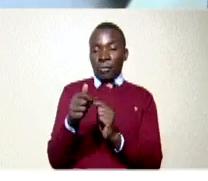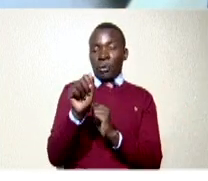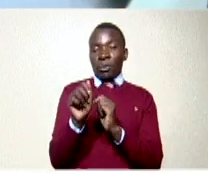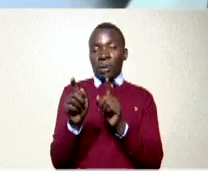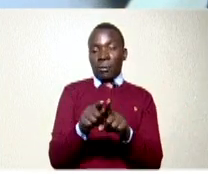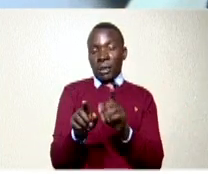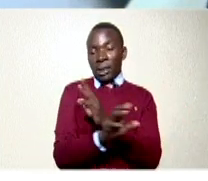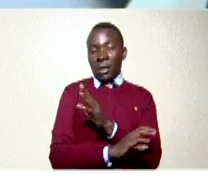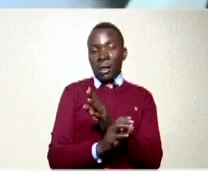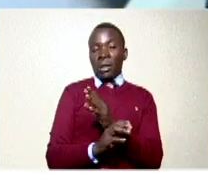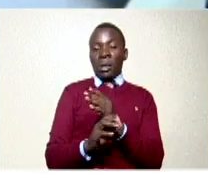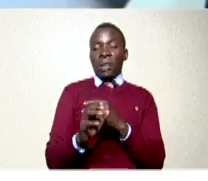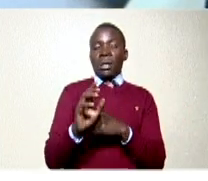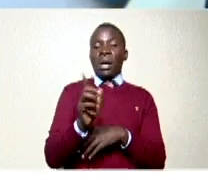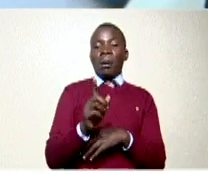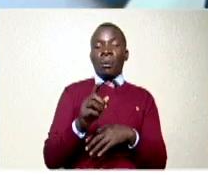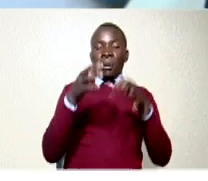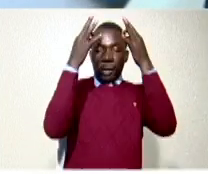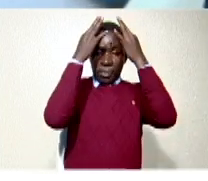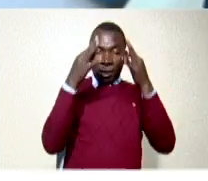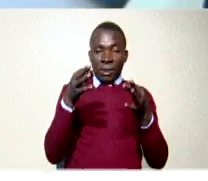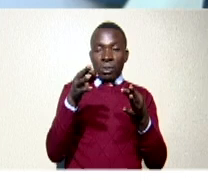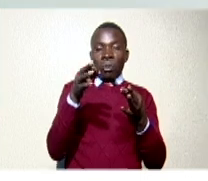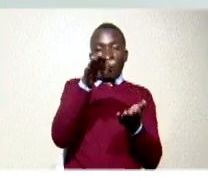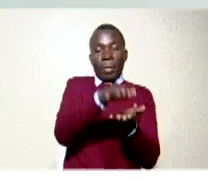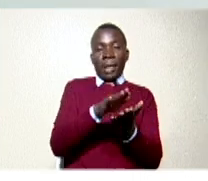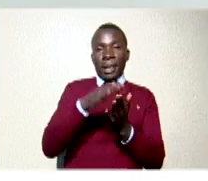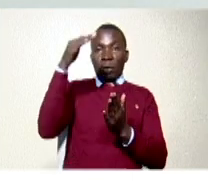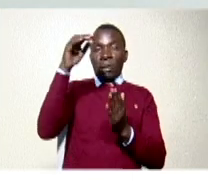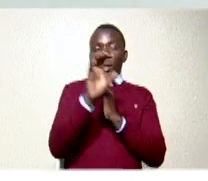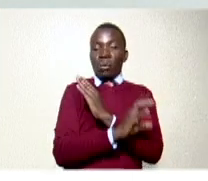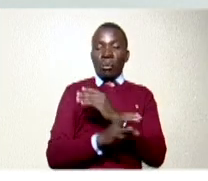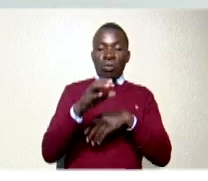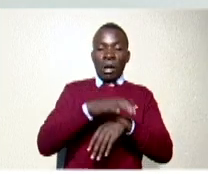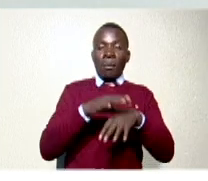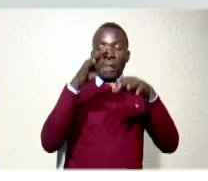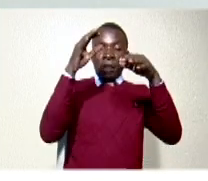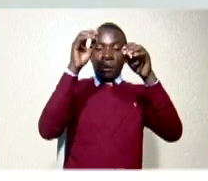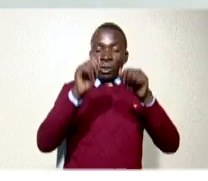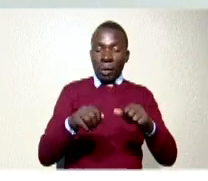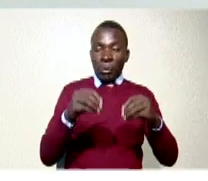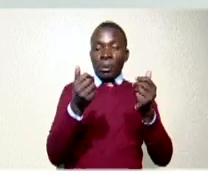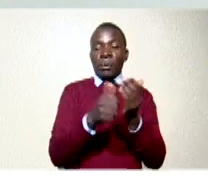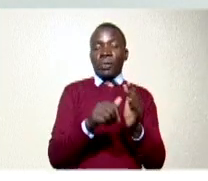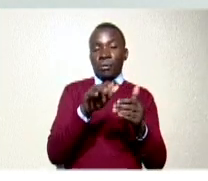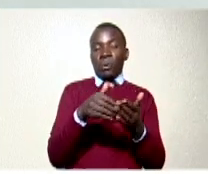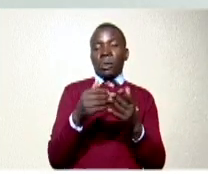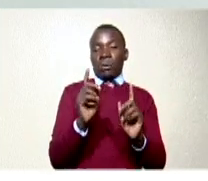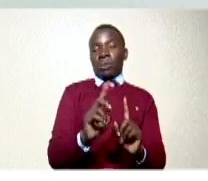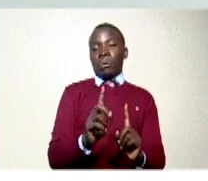Ntabwo icyemezo tuba twafashe nka Banki Nkuru y'igihugu bihagije gukemura ibibazo byose dufite. Nk'ubuhinzi niyo twazamura interest